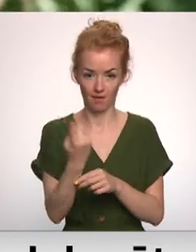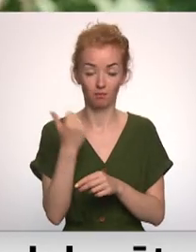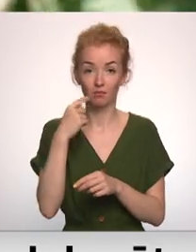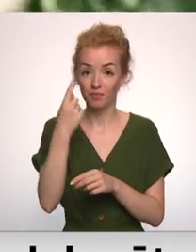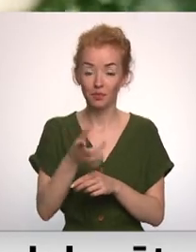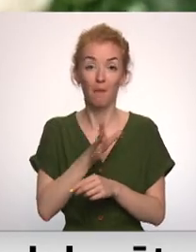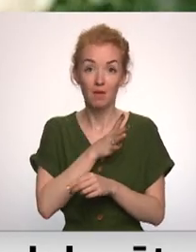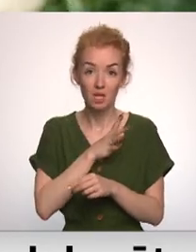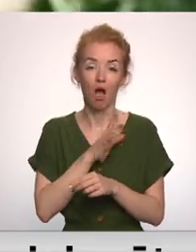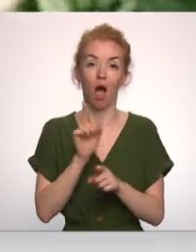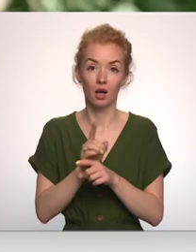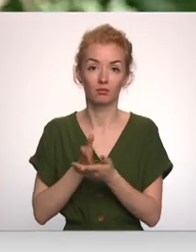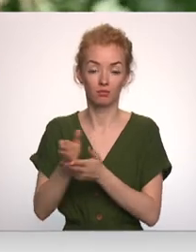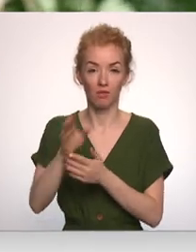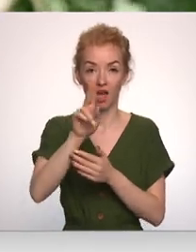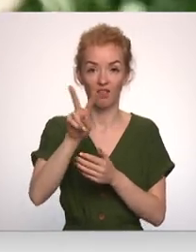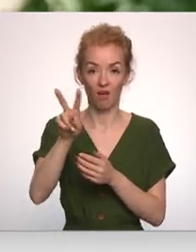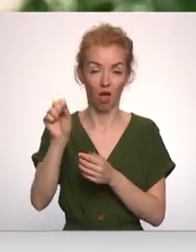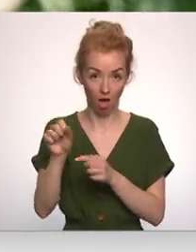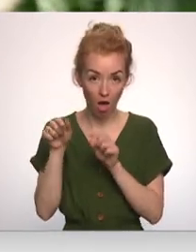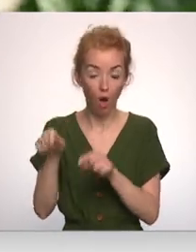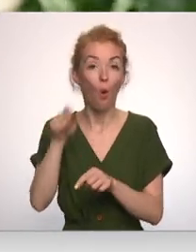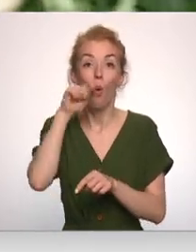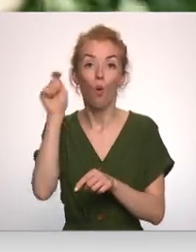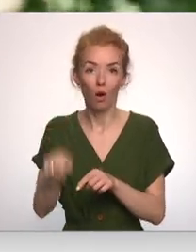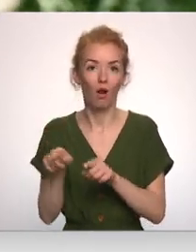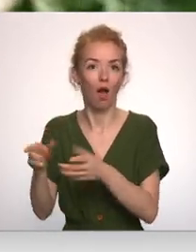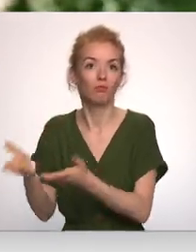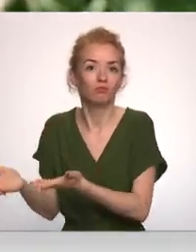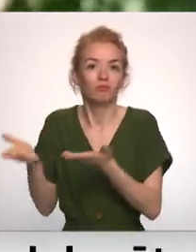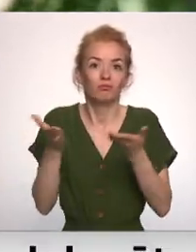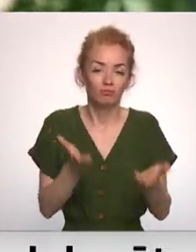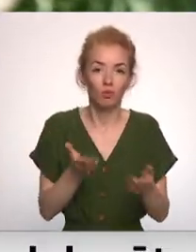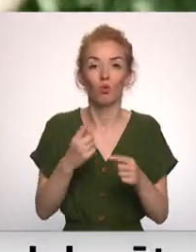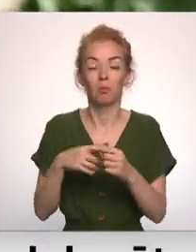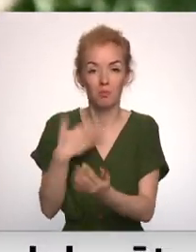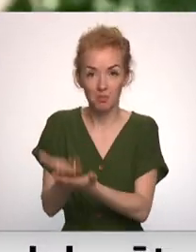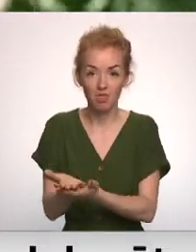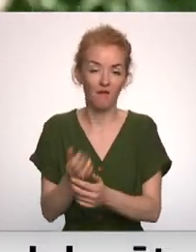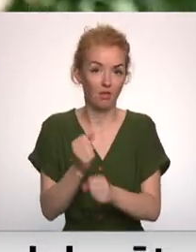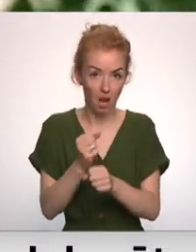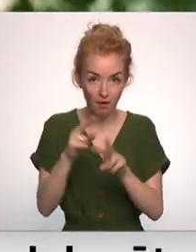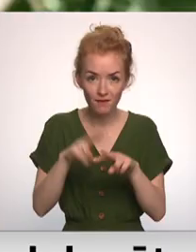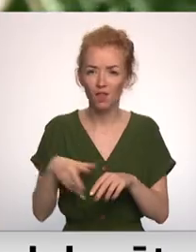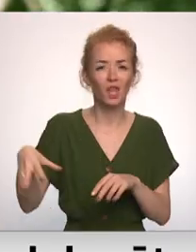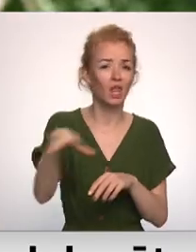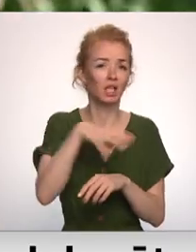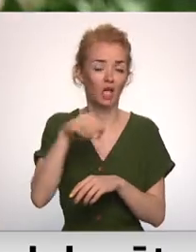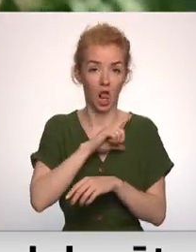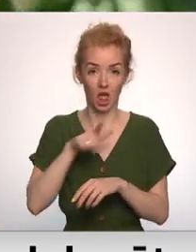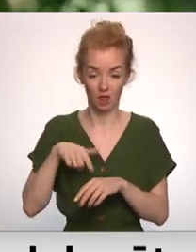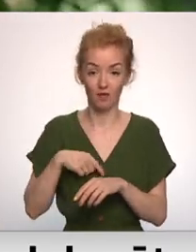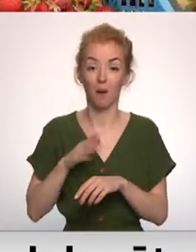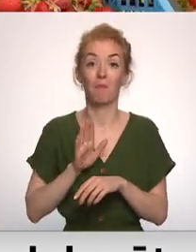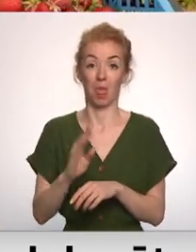tādu darba biržu Rīgā. Kur tieši bija ukraiņi uzaicināti un piedāvātas vakances pa visu Latviju. Nu, tad